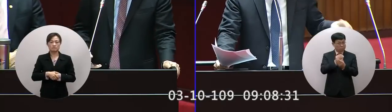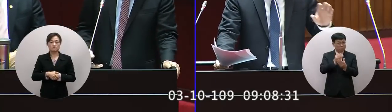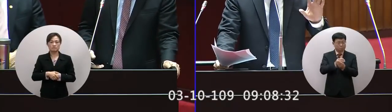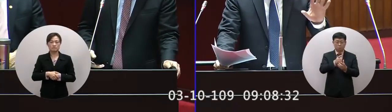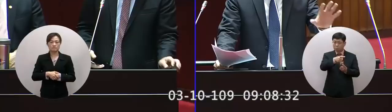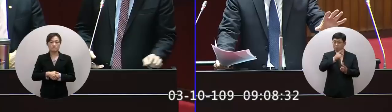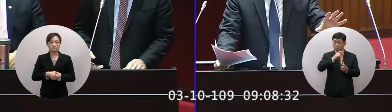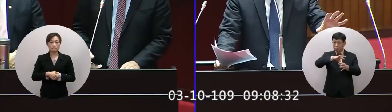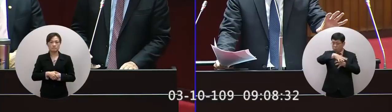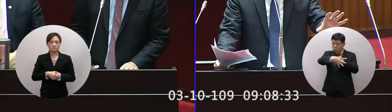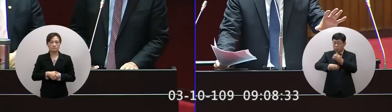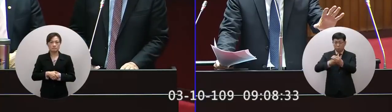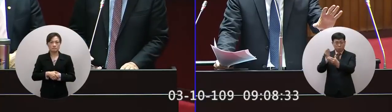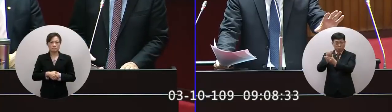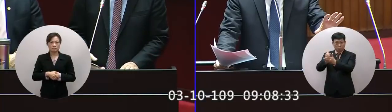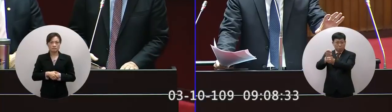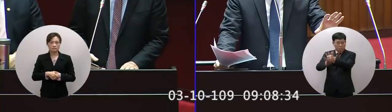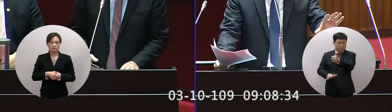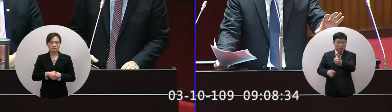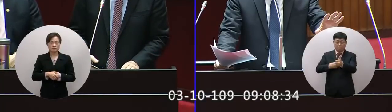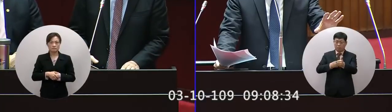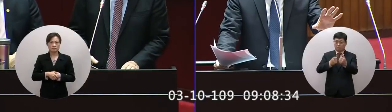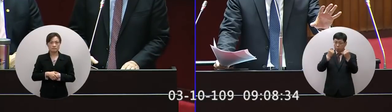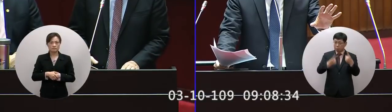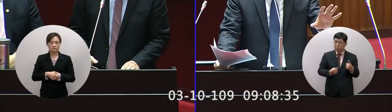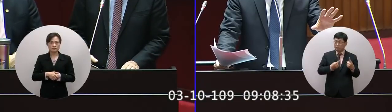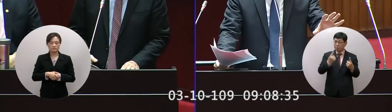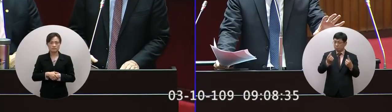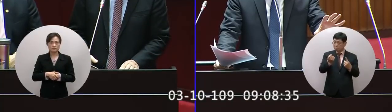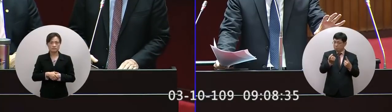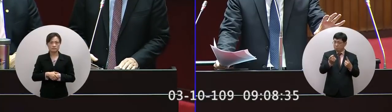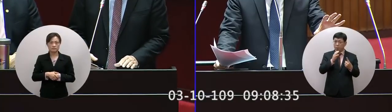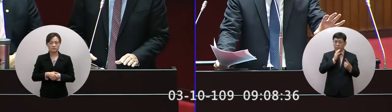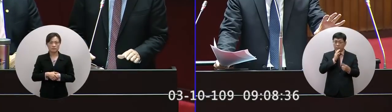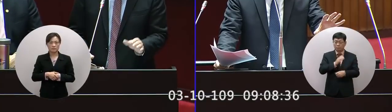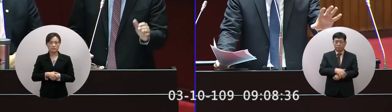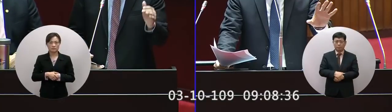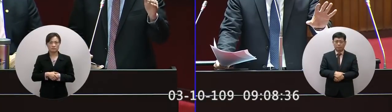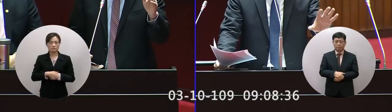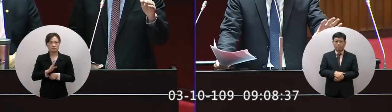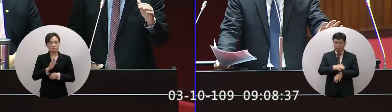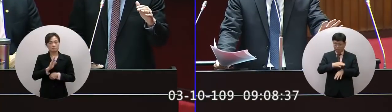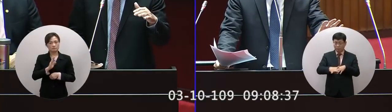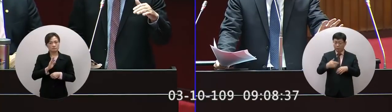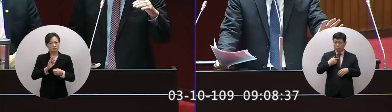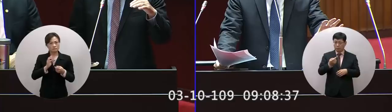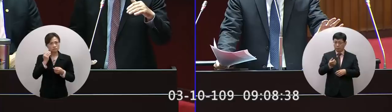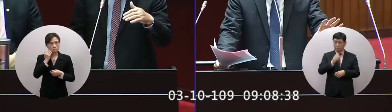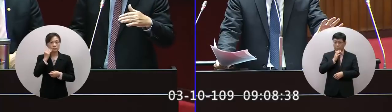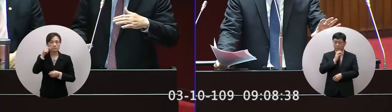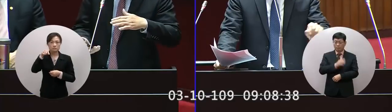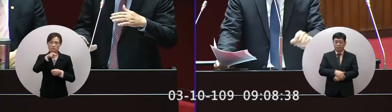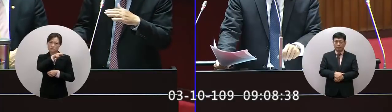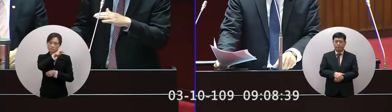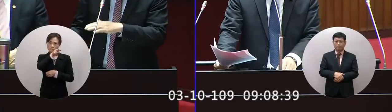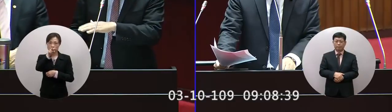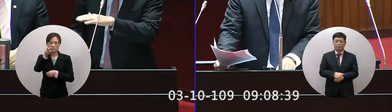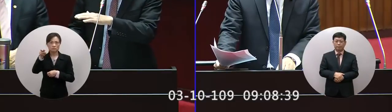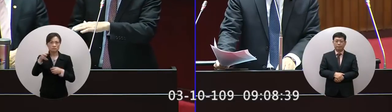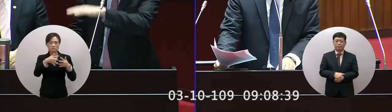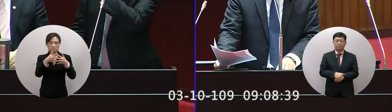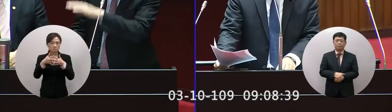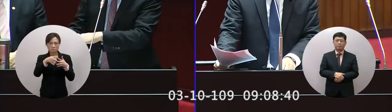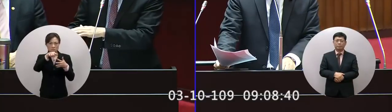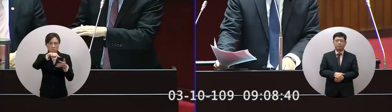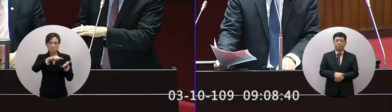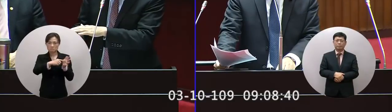受全世界股灾重创的状况相对会低，相对会小。 如果您看美股的